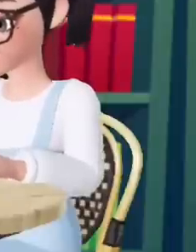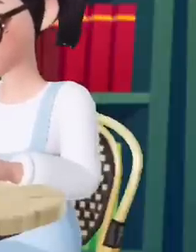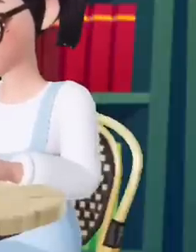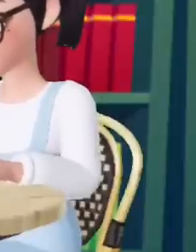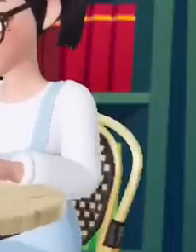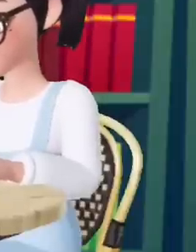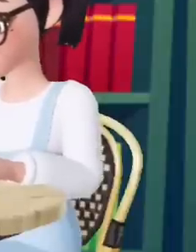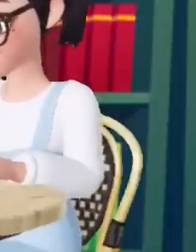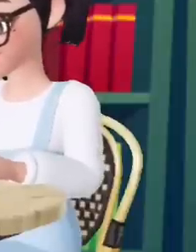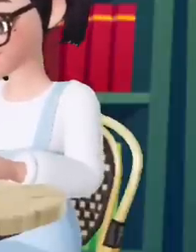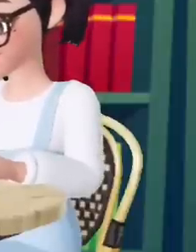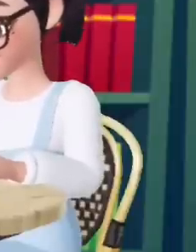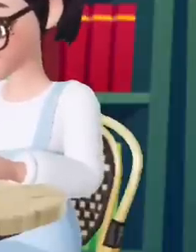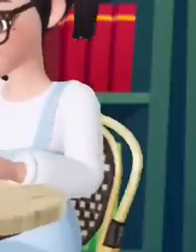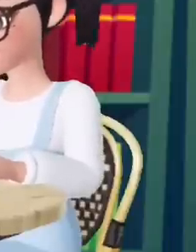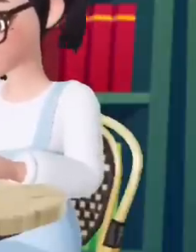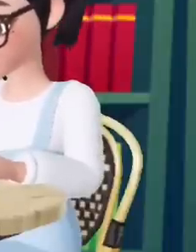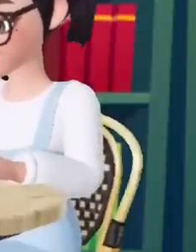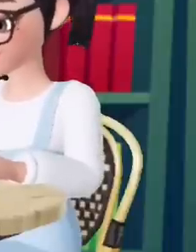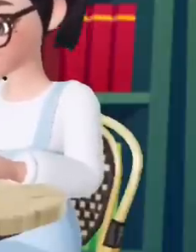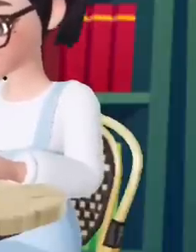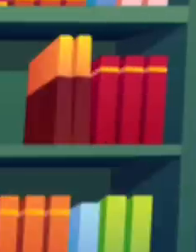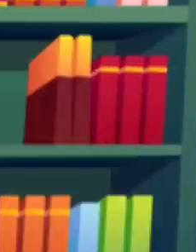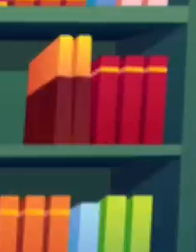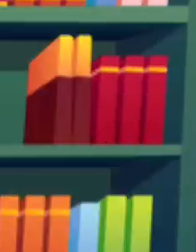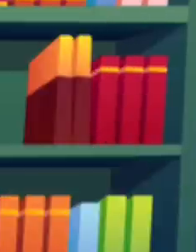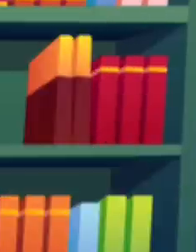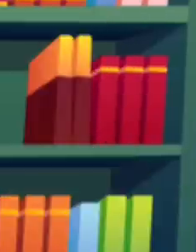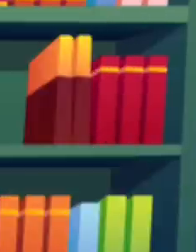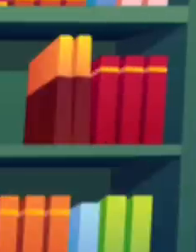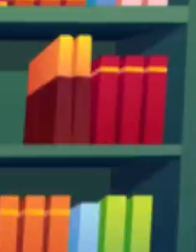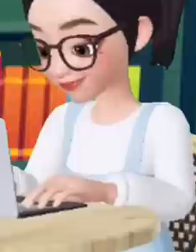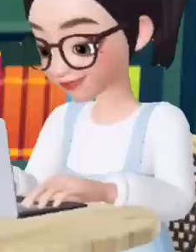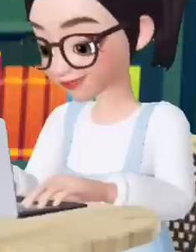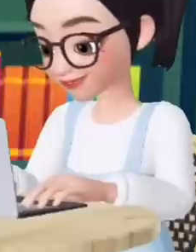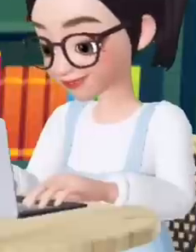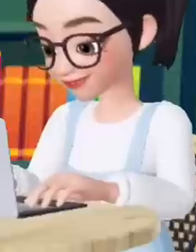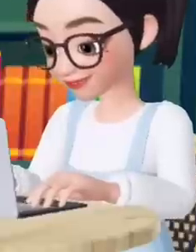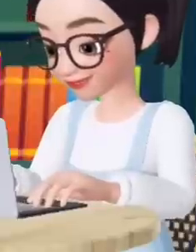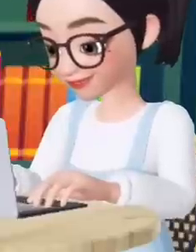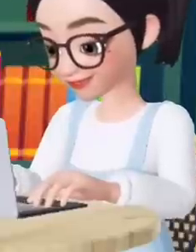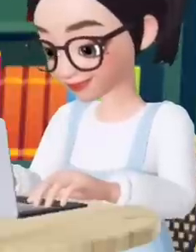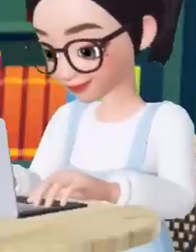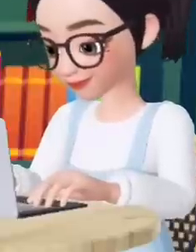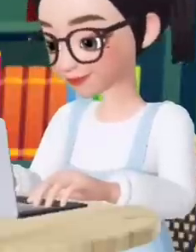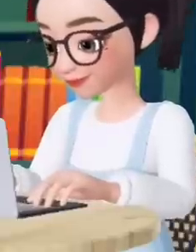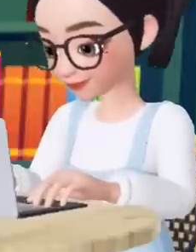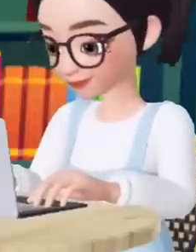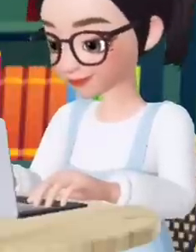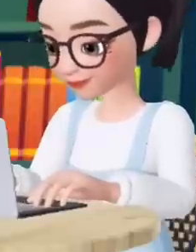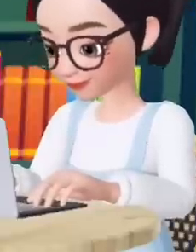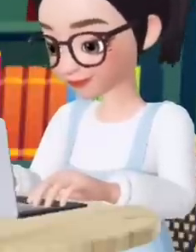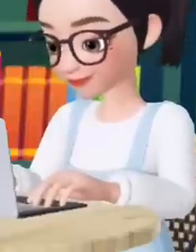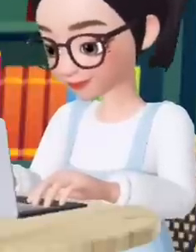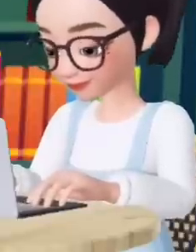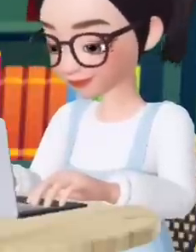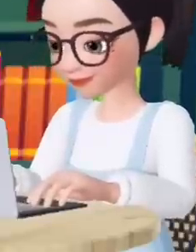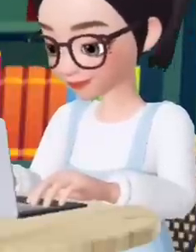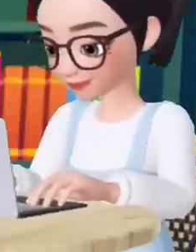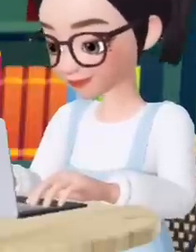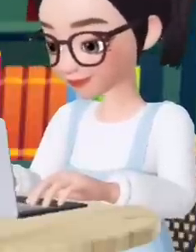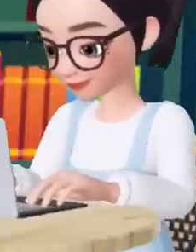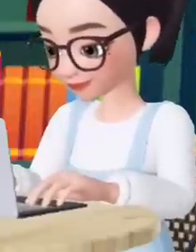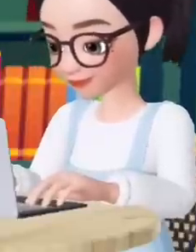untuk tugas yang buku skrip pendidikan kesehatan karena berhati-hati itu ada